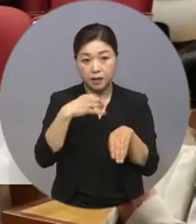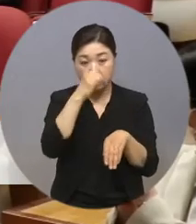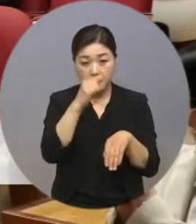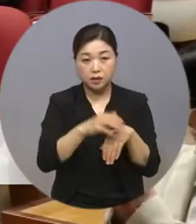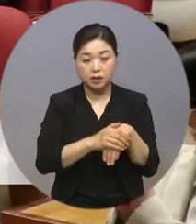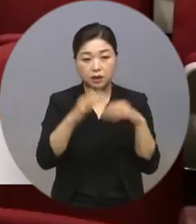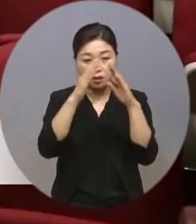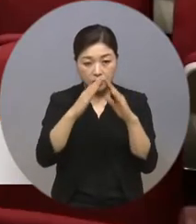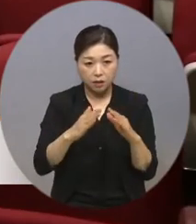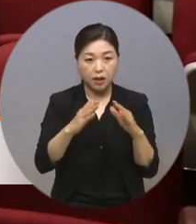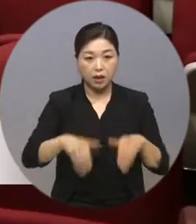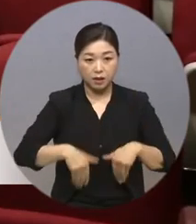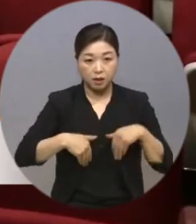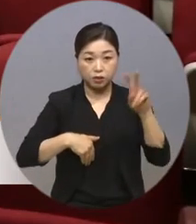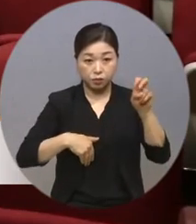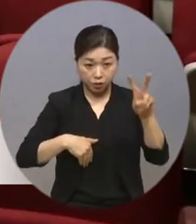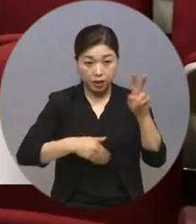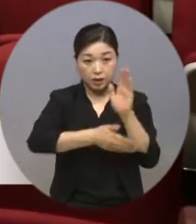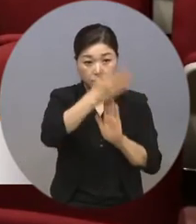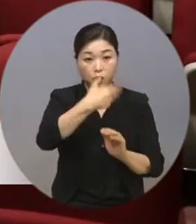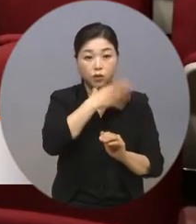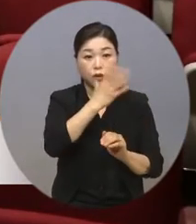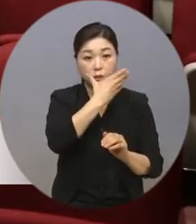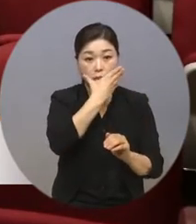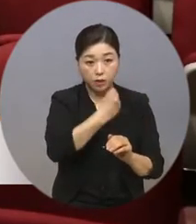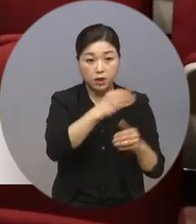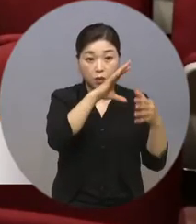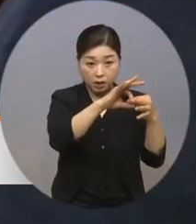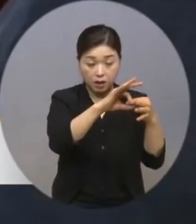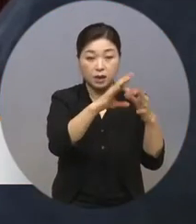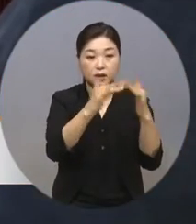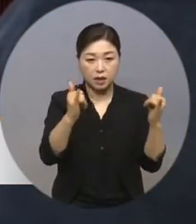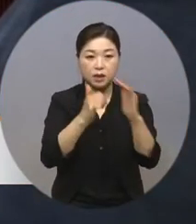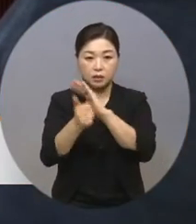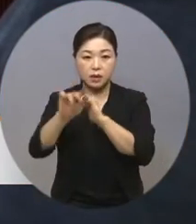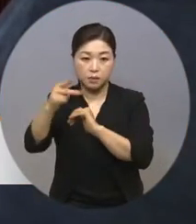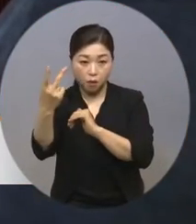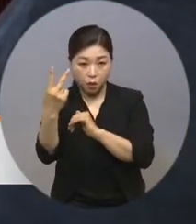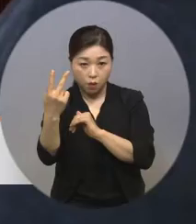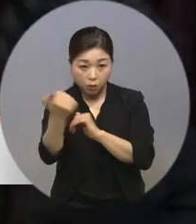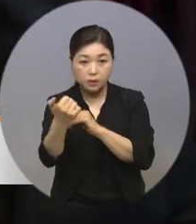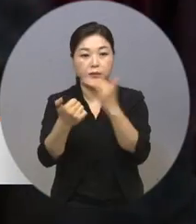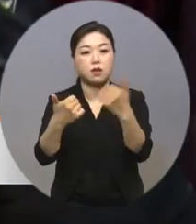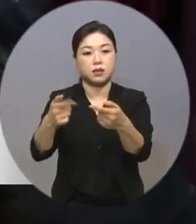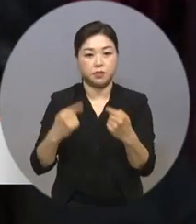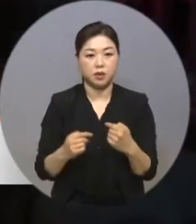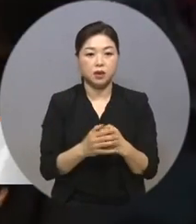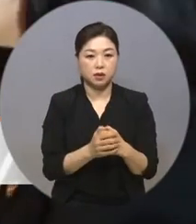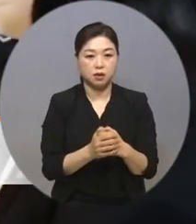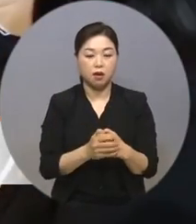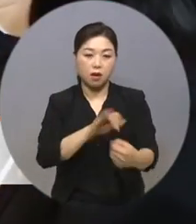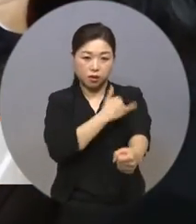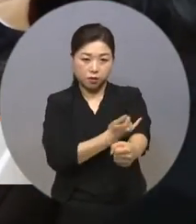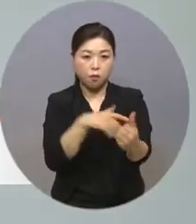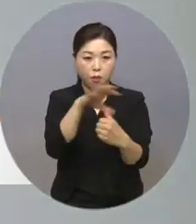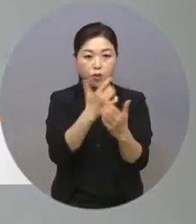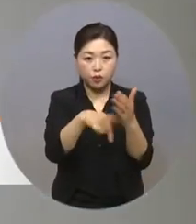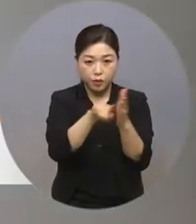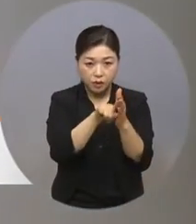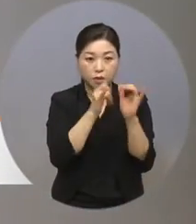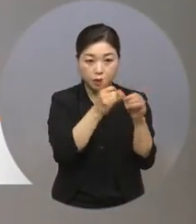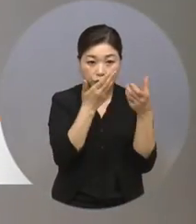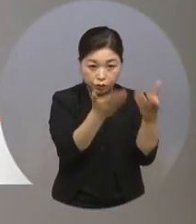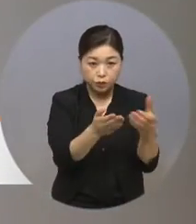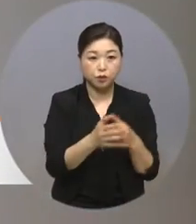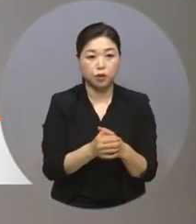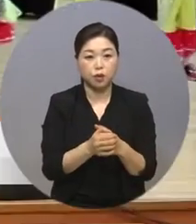시군 노인복지 관계자 250여 명이 참석한 가운데 노인 인권보호에 기여한 유공자 표창, 어르신 감사 영상